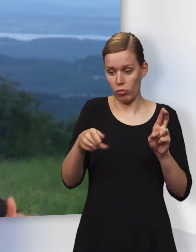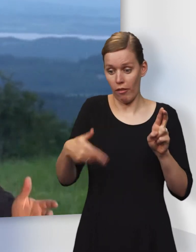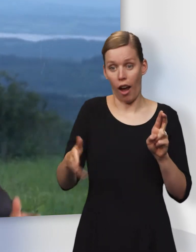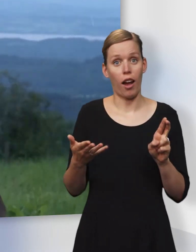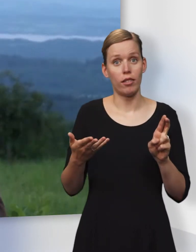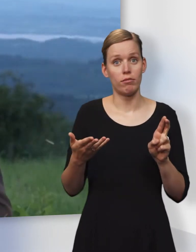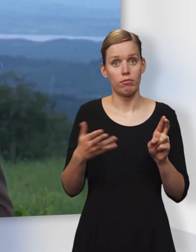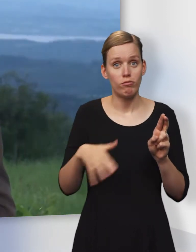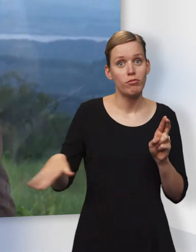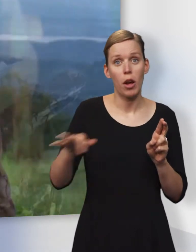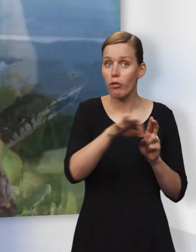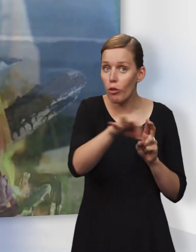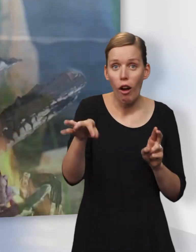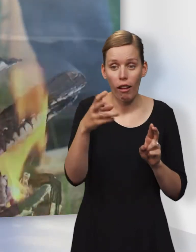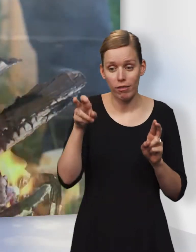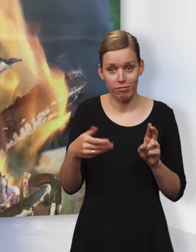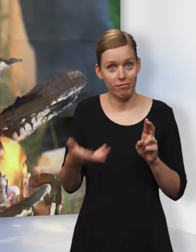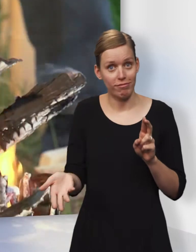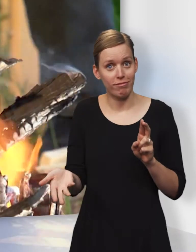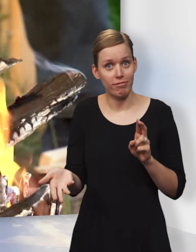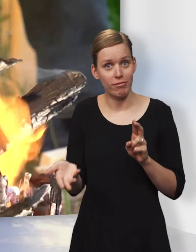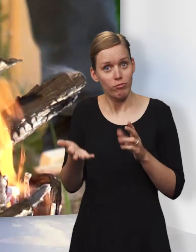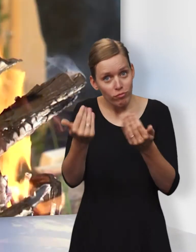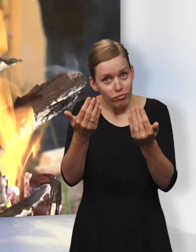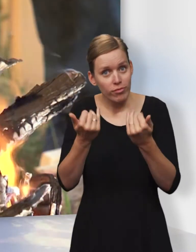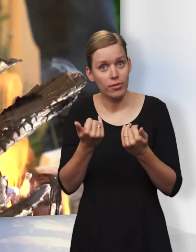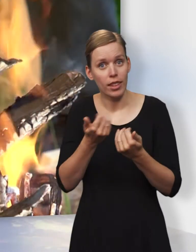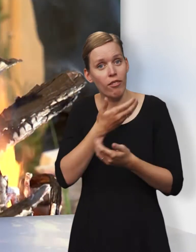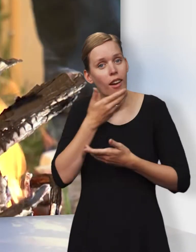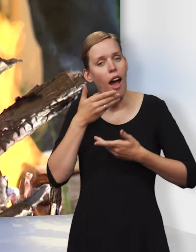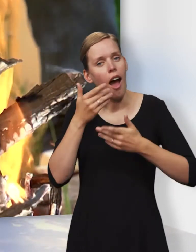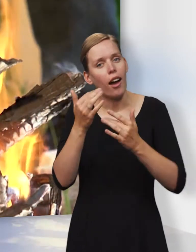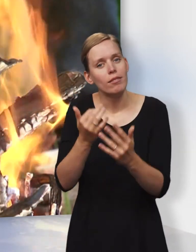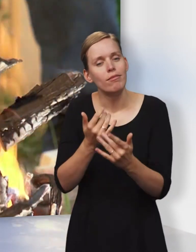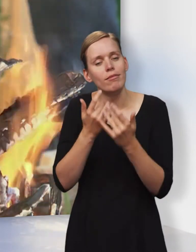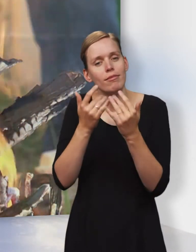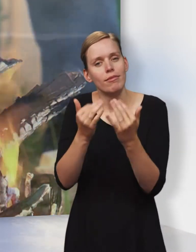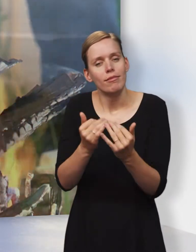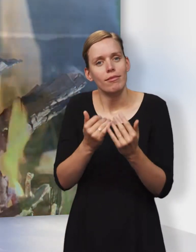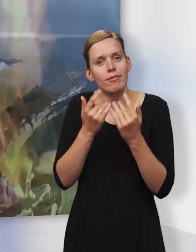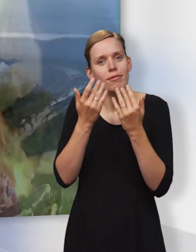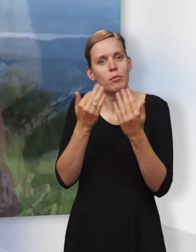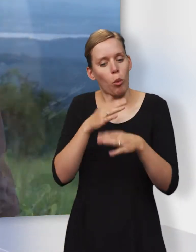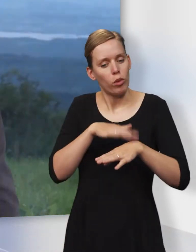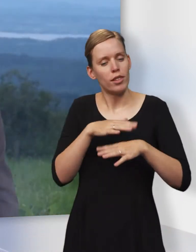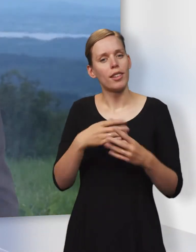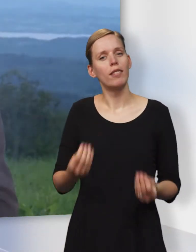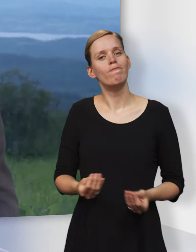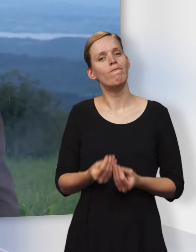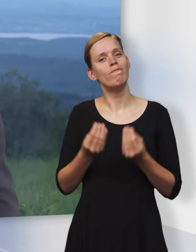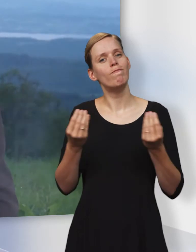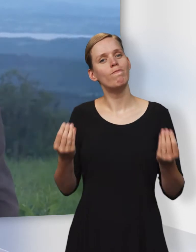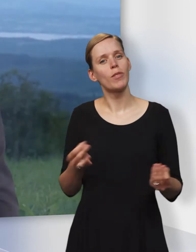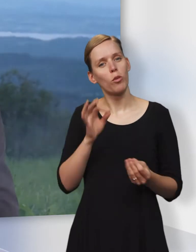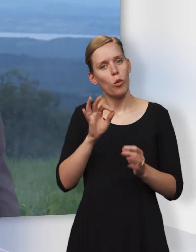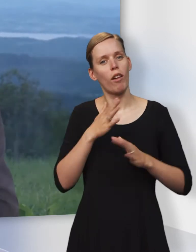ist Platz für uns alle. Wärmen Sie sich. Genießen Sie die Zeit und lassen Sie es sich gut